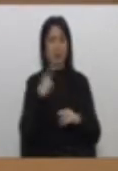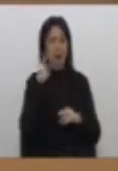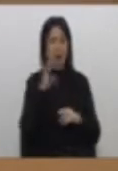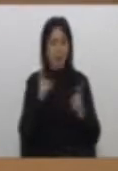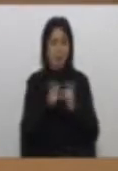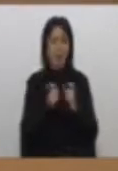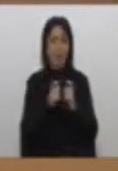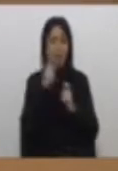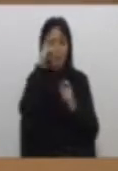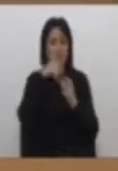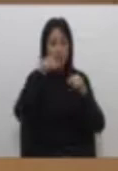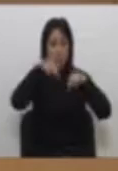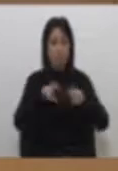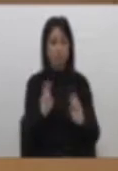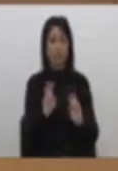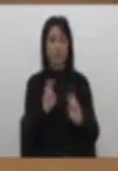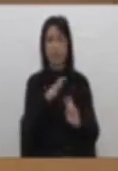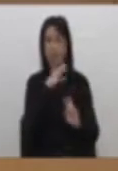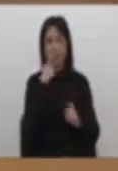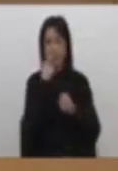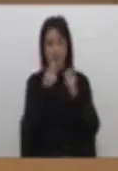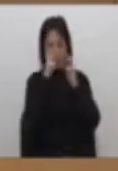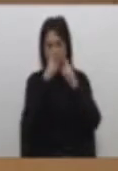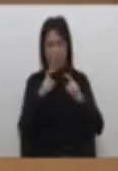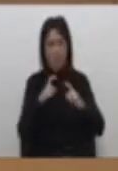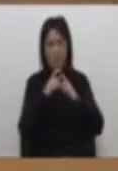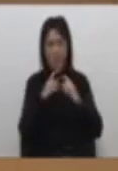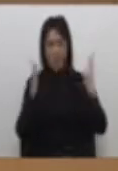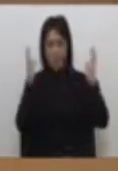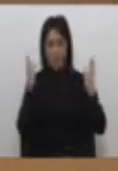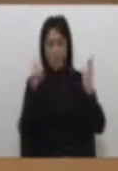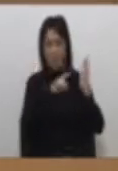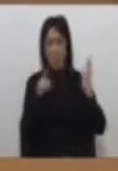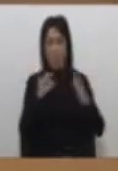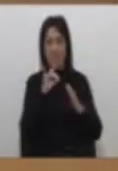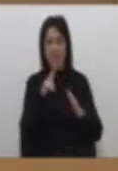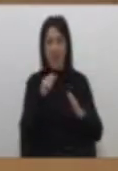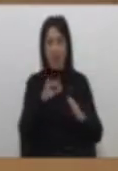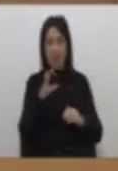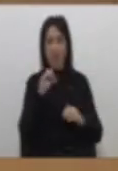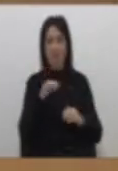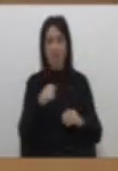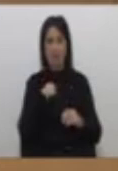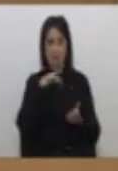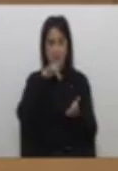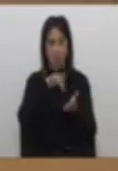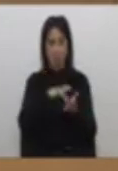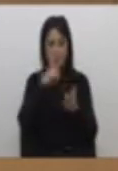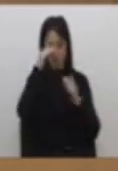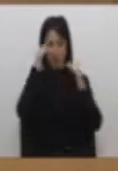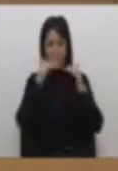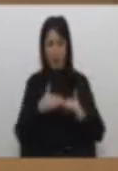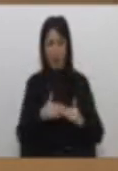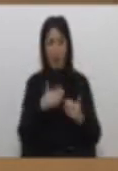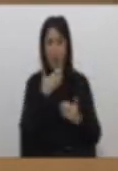ჩხუბის შინაარსი და ძალიან ბევრი დეტალი. არის ორი მოსაზრება, იაგოსი და სანდროსი. მე სადღაც შუაში ვარ, ჩამოყალიბებული არა